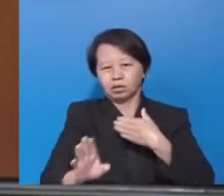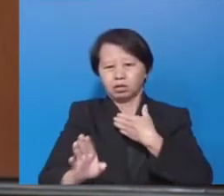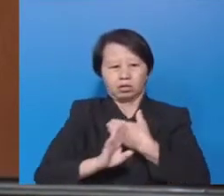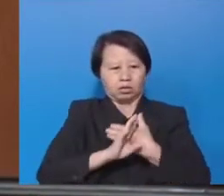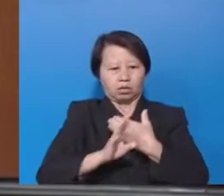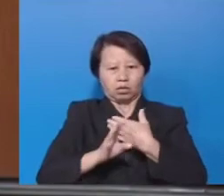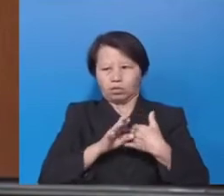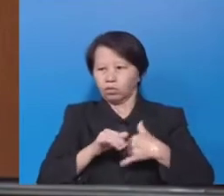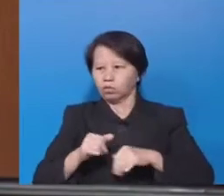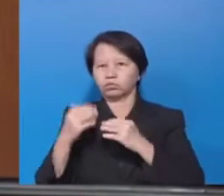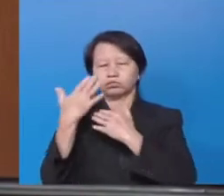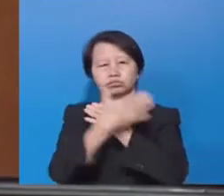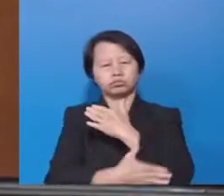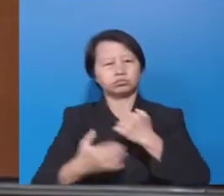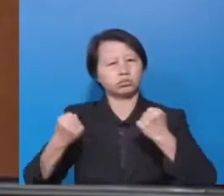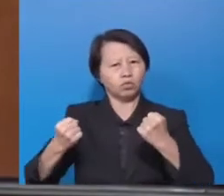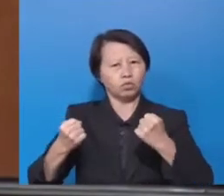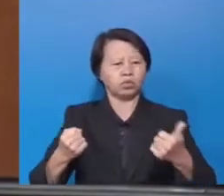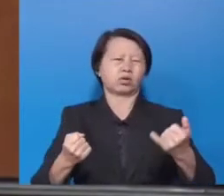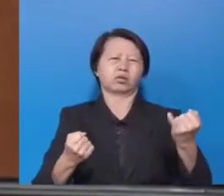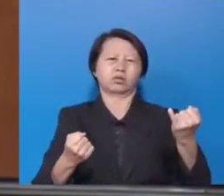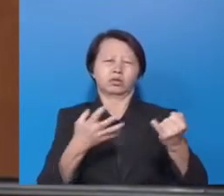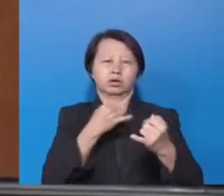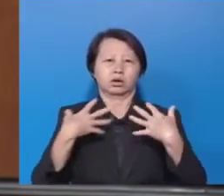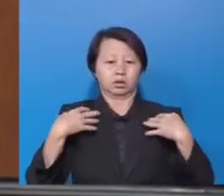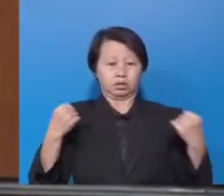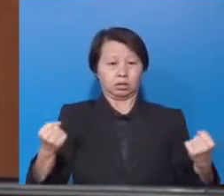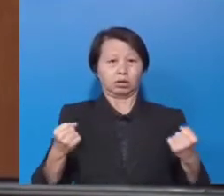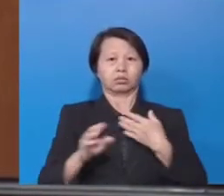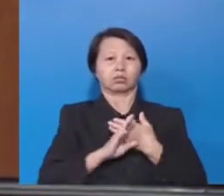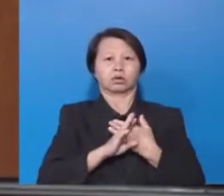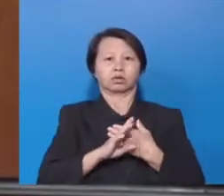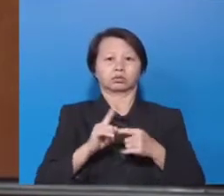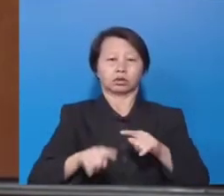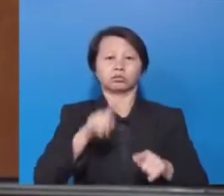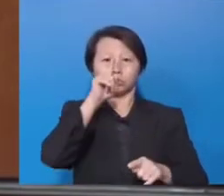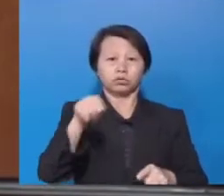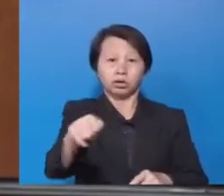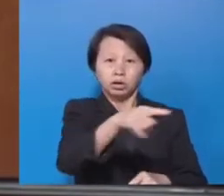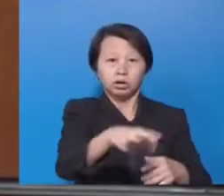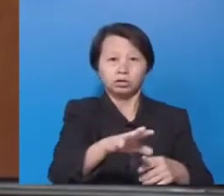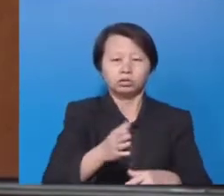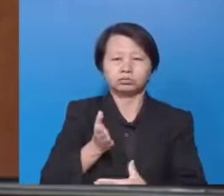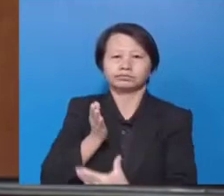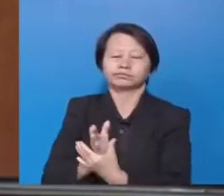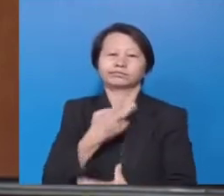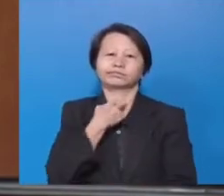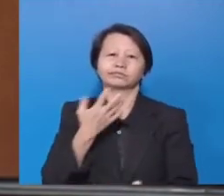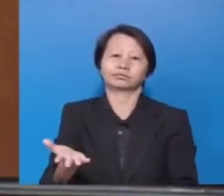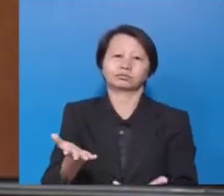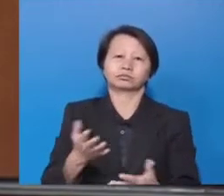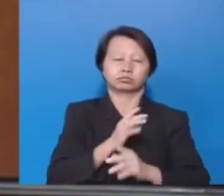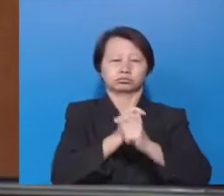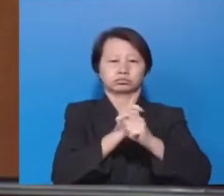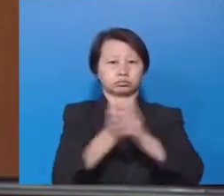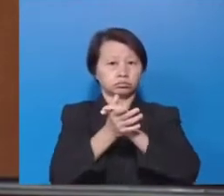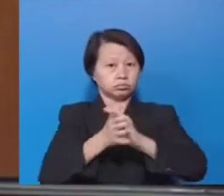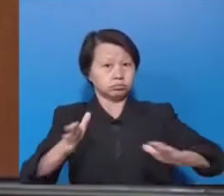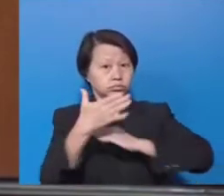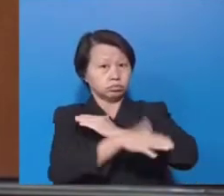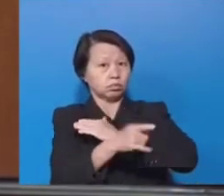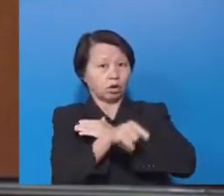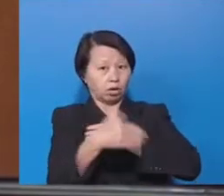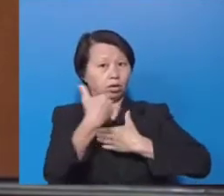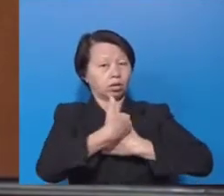mengancam kelestarian negara dan juga kesehatan manusia tapi sebenarnya Ia juga telah menggugat keselamatan negara secara